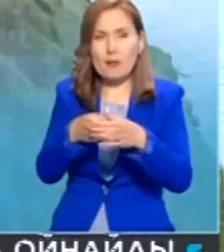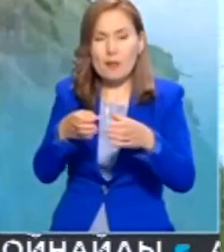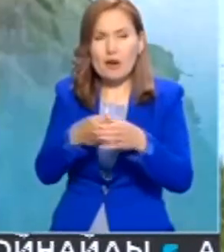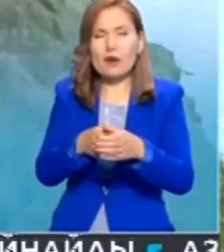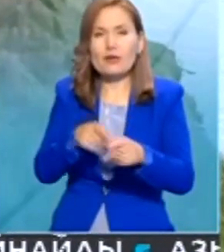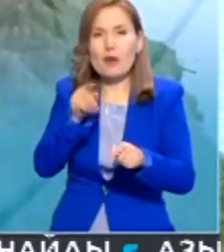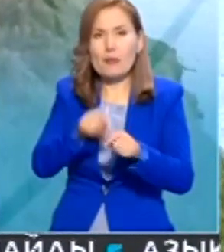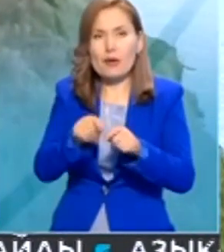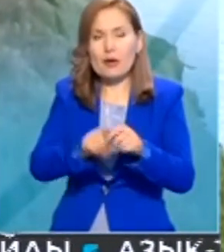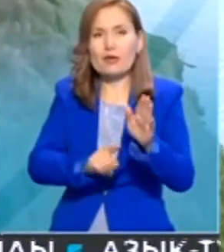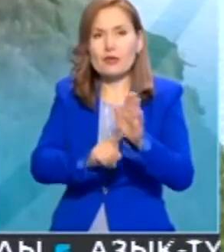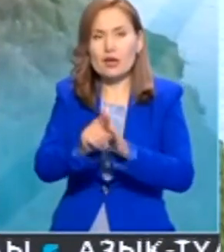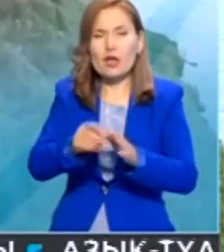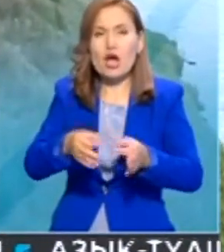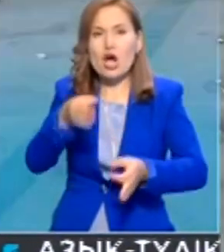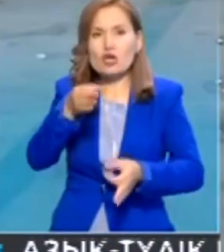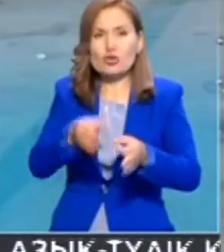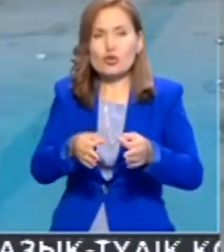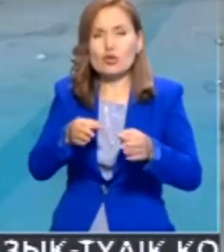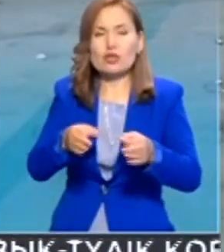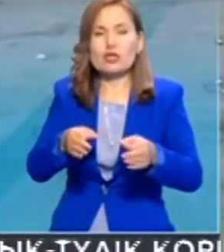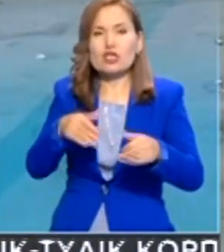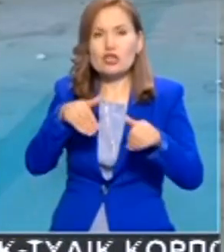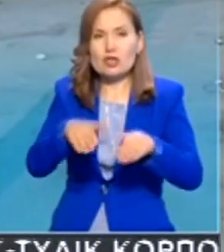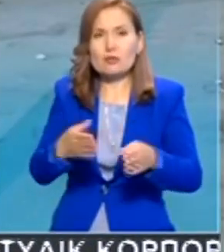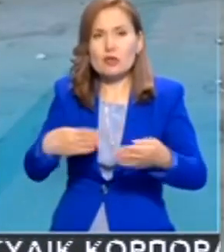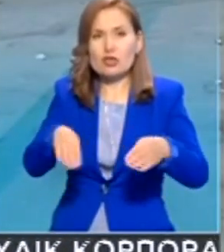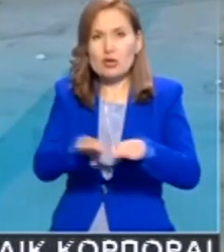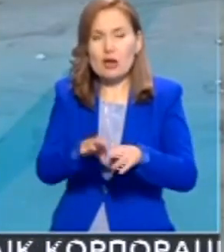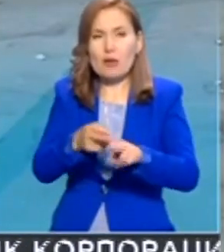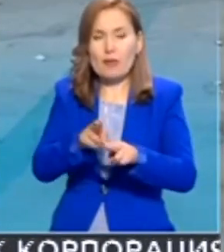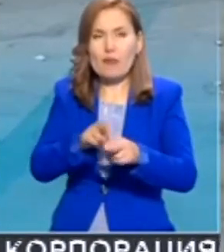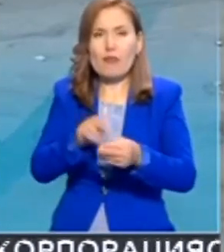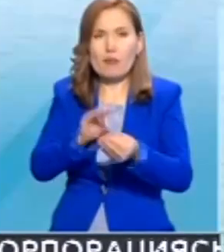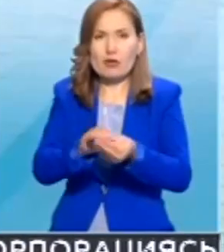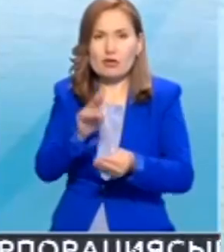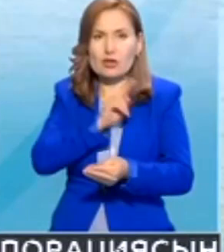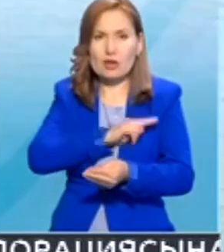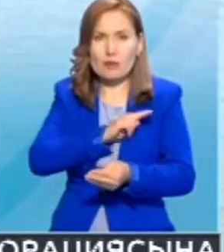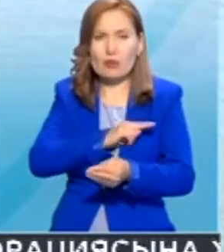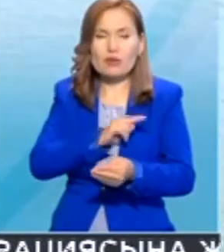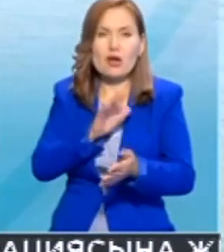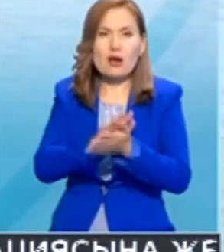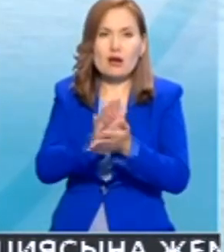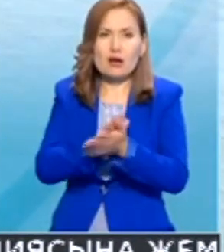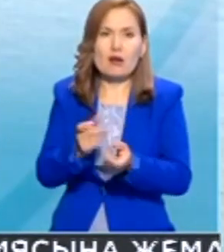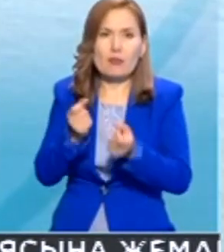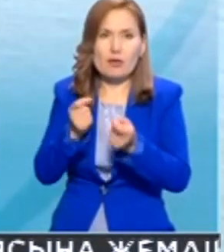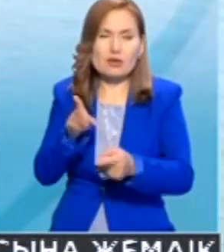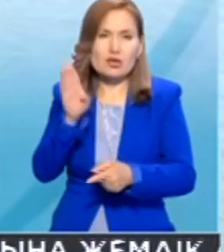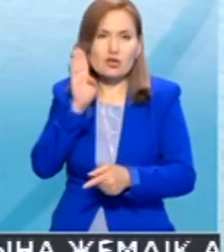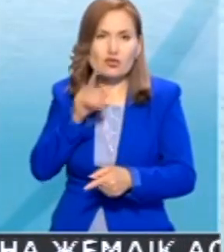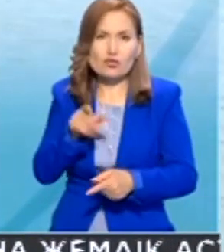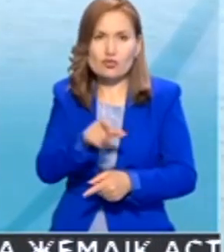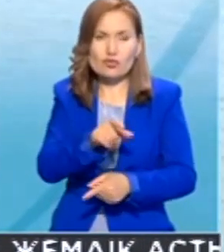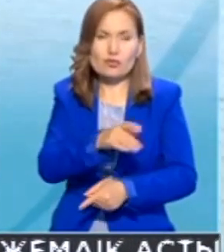кейін бұл орын сот шешімімен жабылды. Алайда іс жүзінде әлі жұмыс істеп жатыр. Мынау деген мынау дұрыс емес, мынау деген халыққа күллі